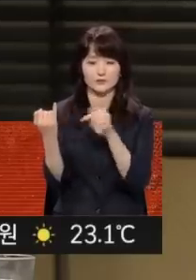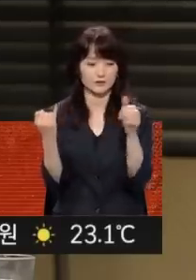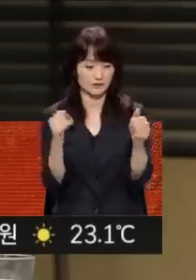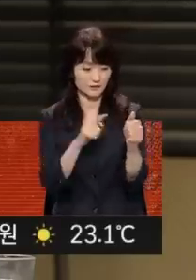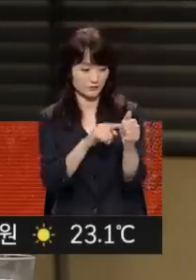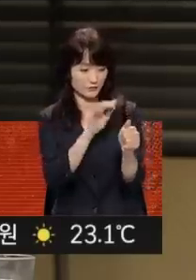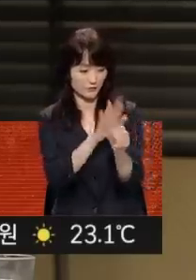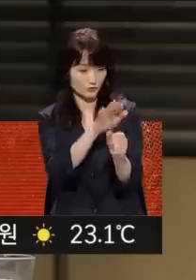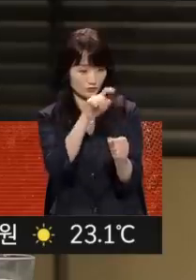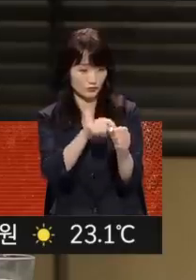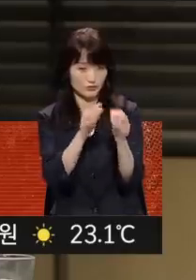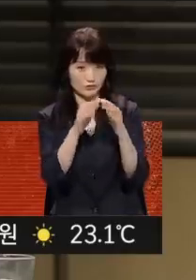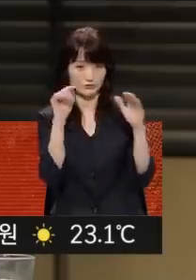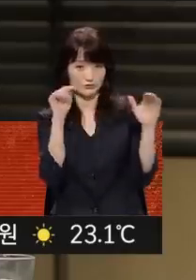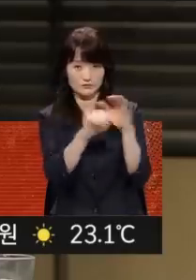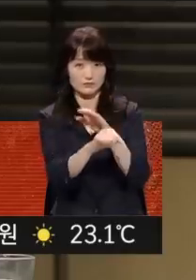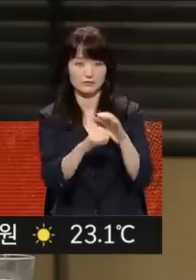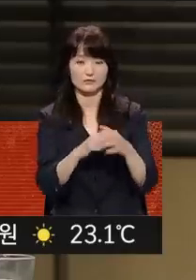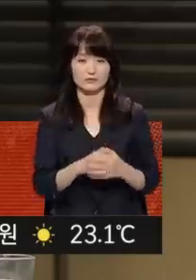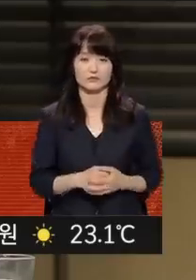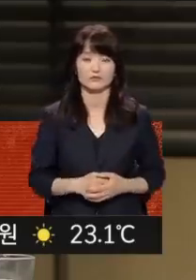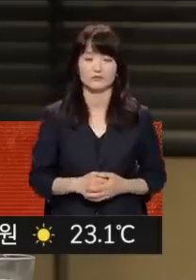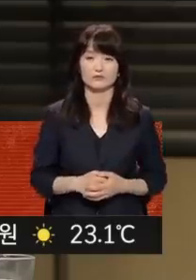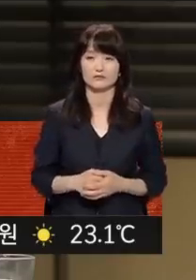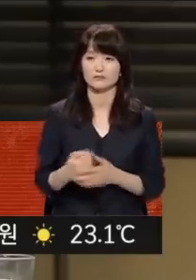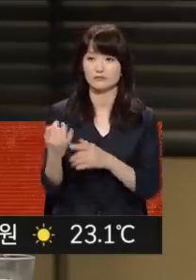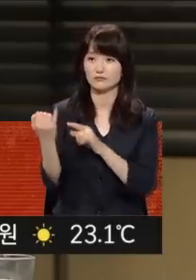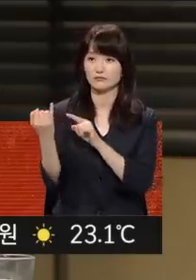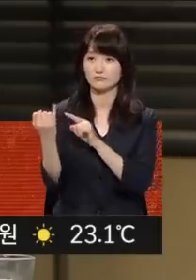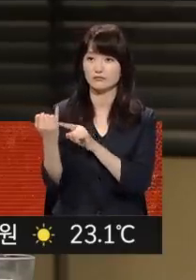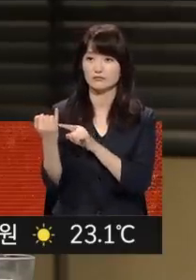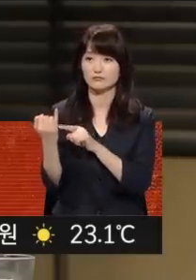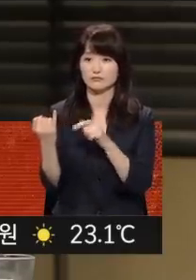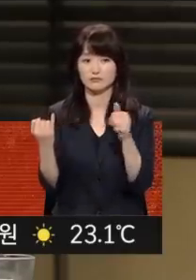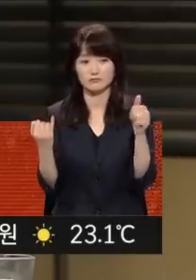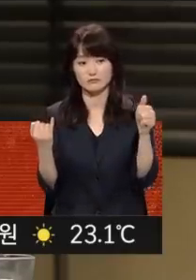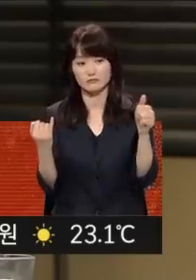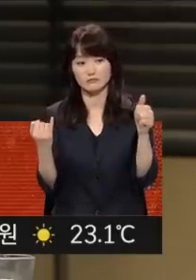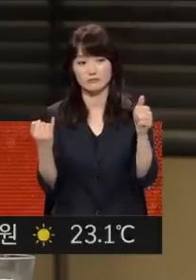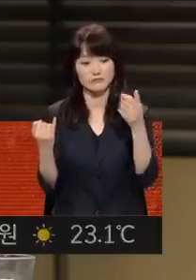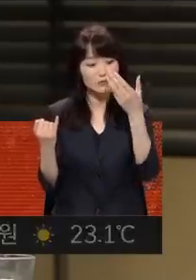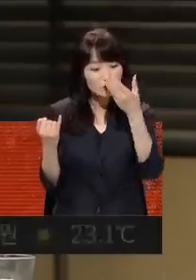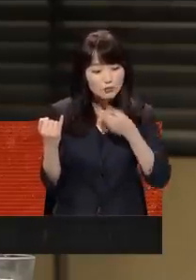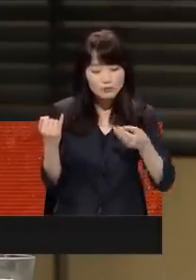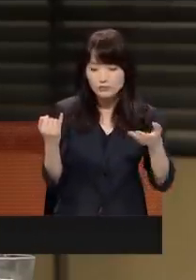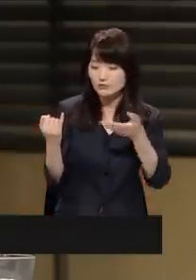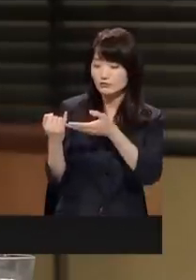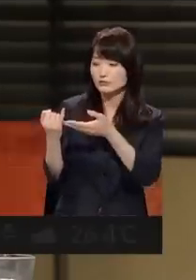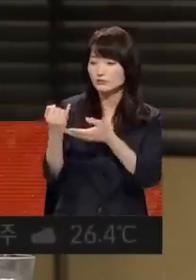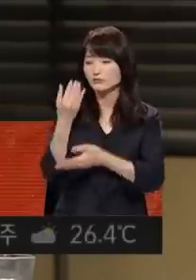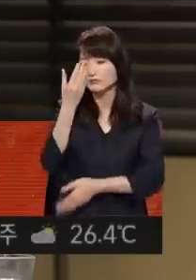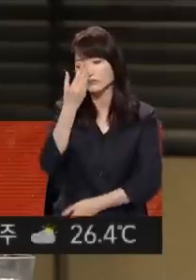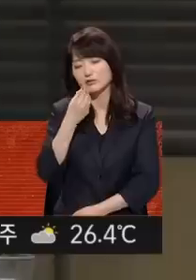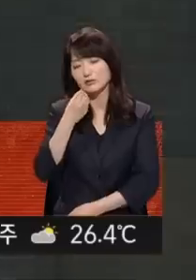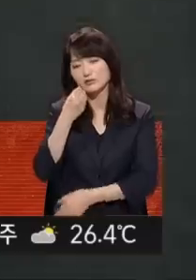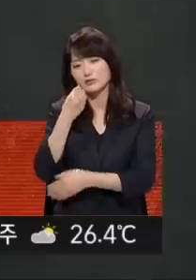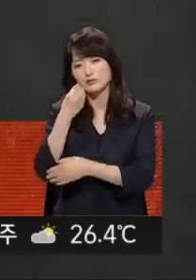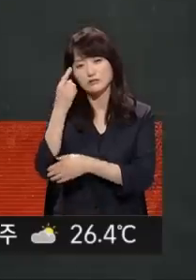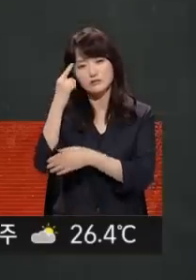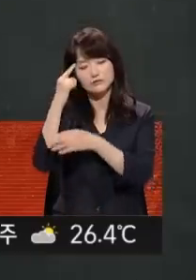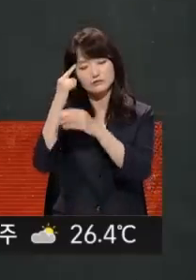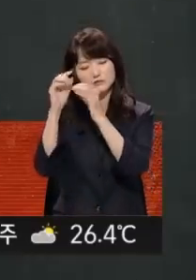위해서 그 집에 직접 찾아간 겁니다 그런데이 여성이 남성이거나 음료수를 마시고 바로 의식을 잃었습니다 그리고